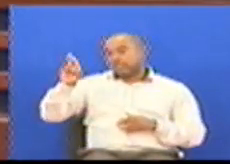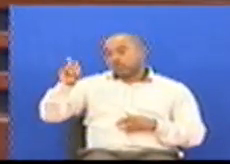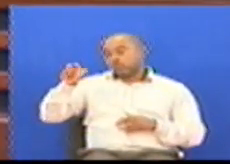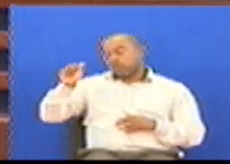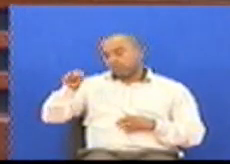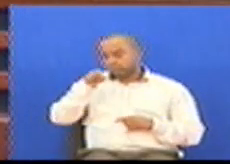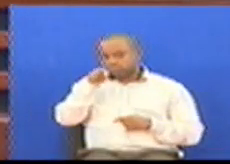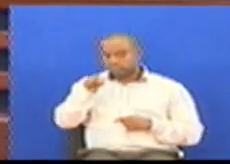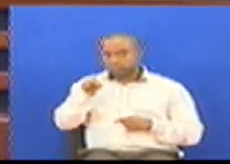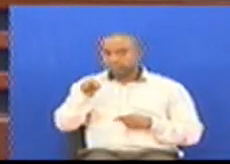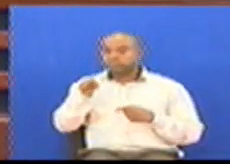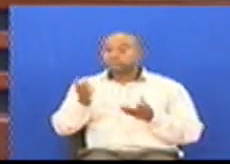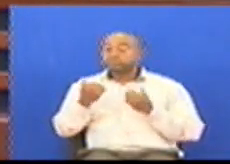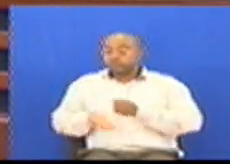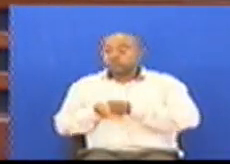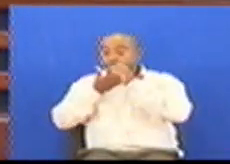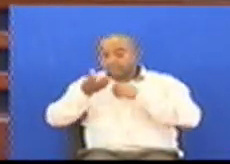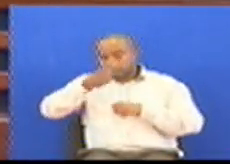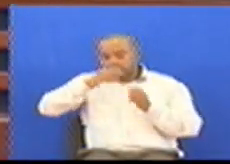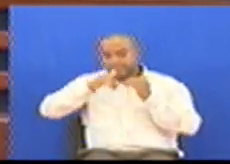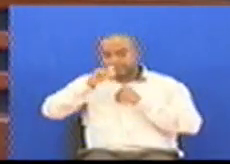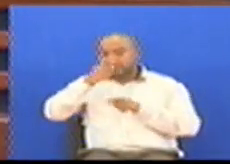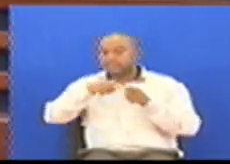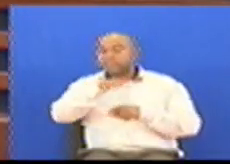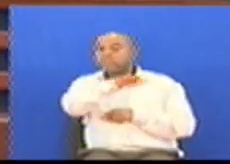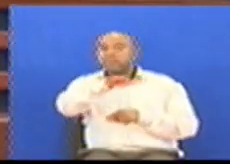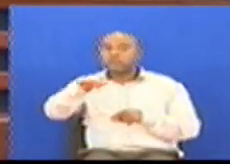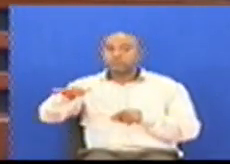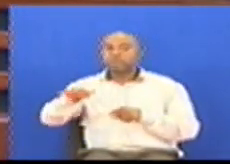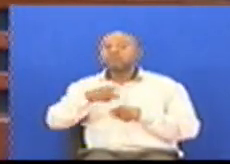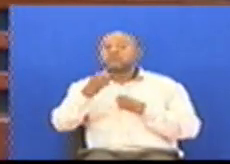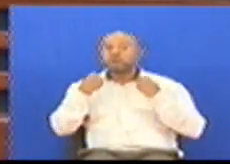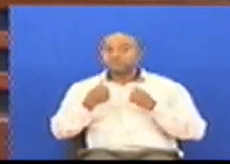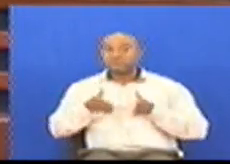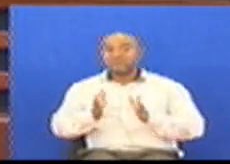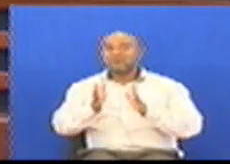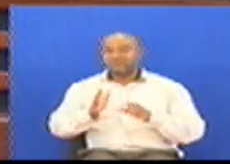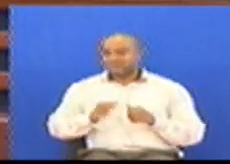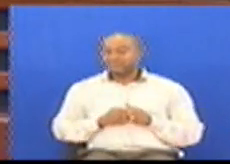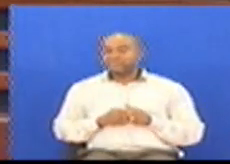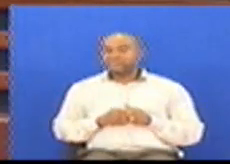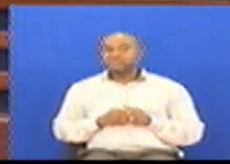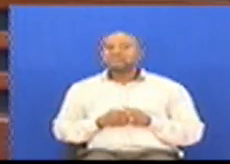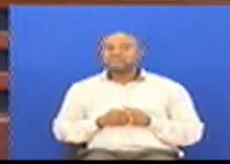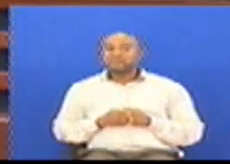kimekuja kutusaidia sana, hasa kwenye nyanja nzima ya uimarishaji wa barabara zetu. Sasa